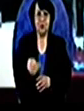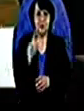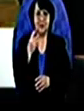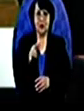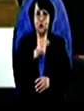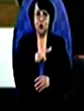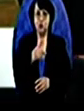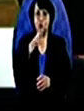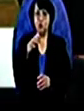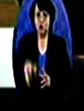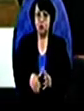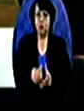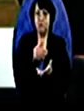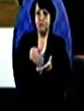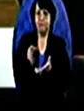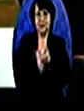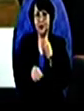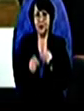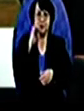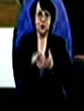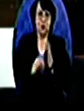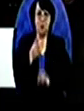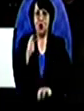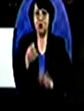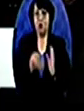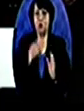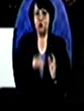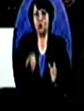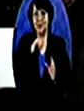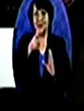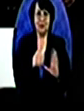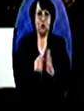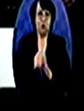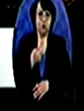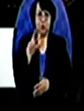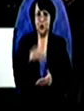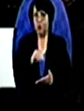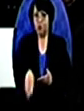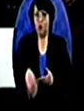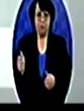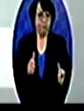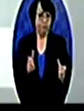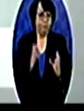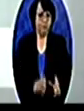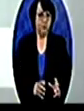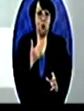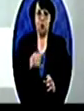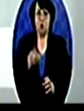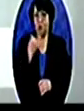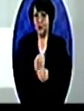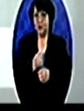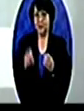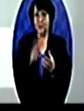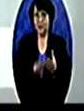олборлож борлуулах төлөвлөгөөтэй байна. 2018 онд улсад татвараар 24 тэрбум төгрөг төвлөрүүлсэн. Уурхайн үйл ажиллагаатай танилцах үеэр